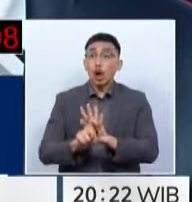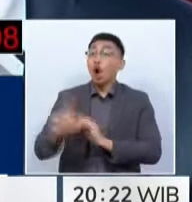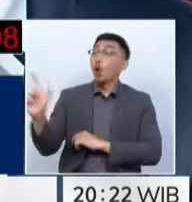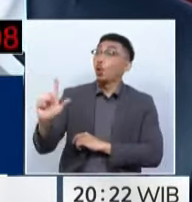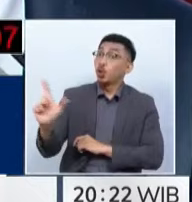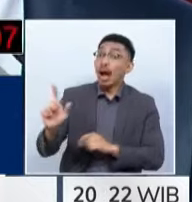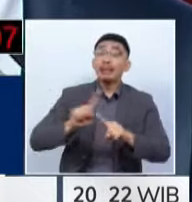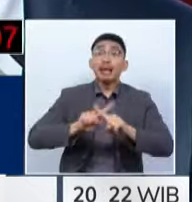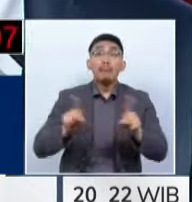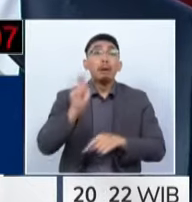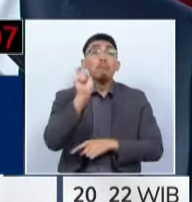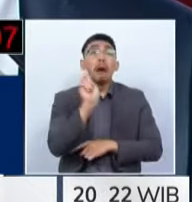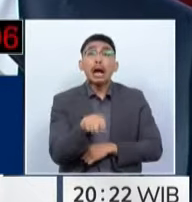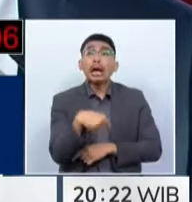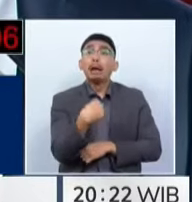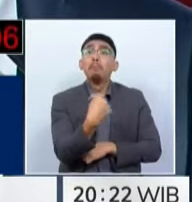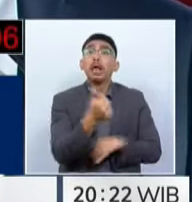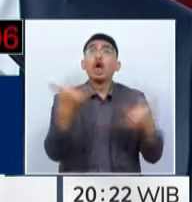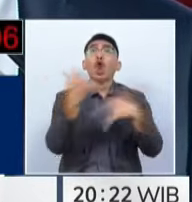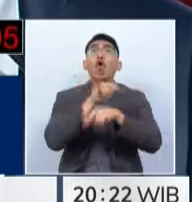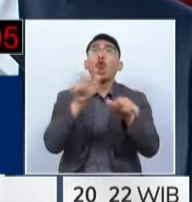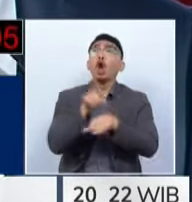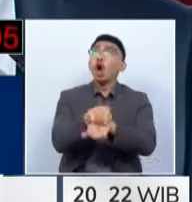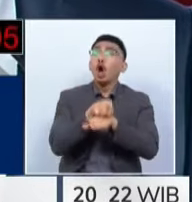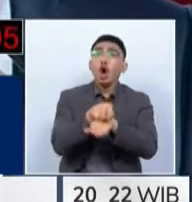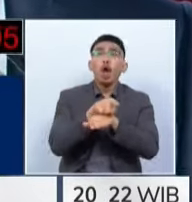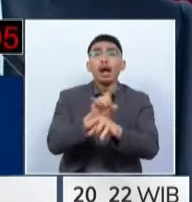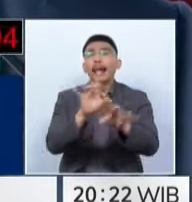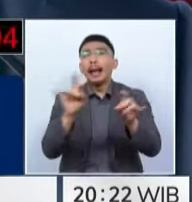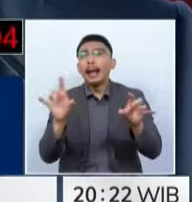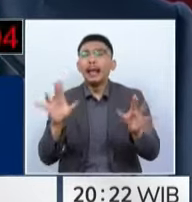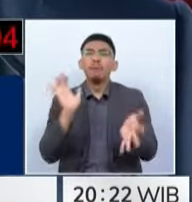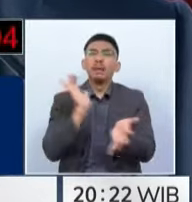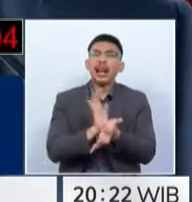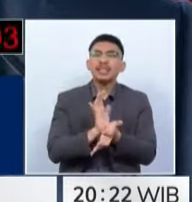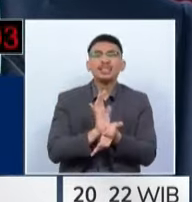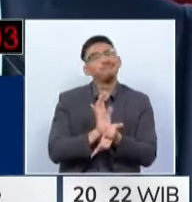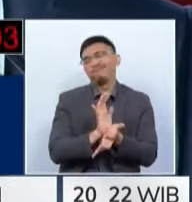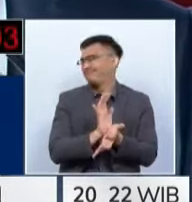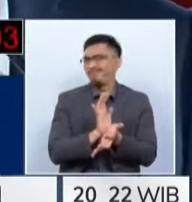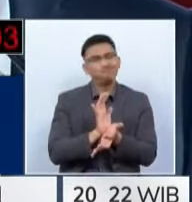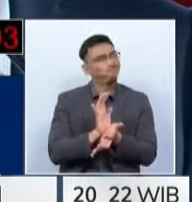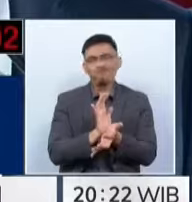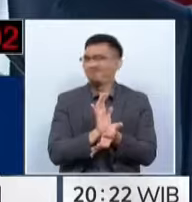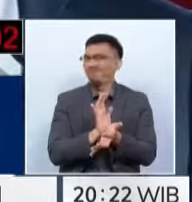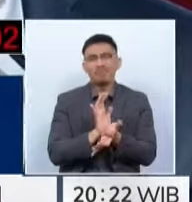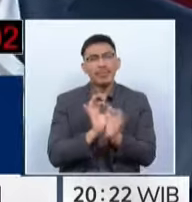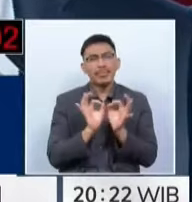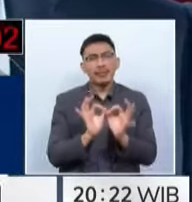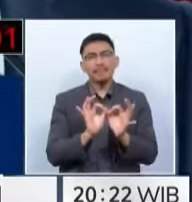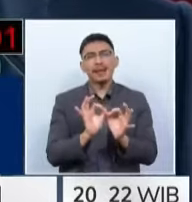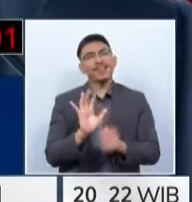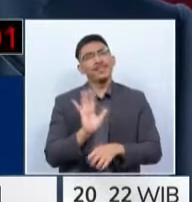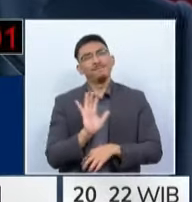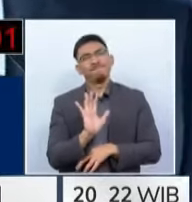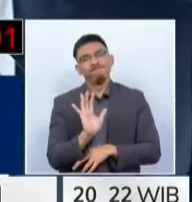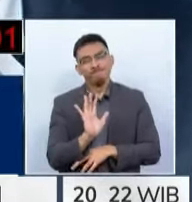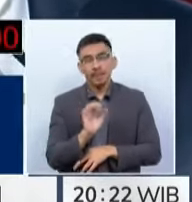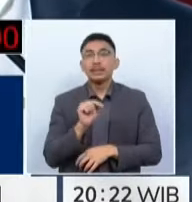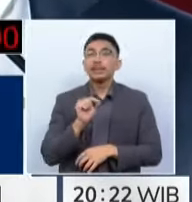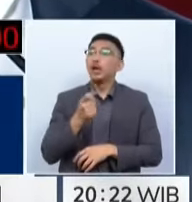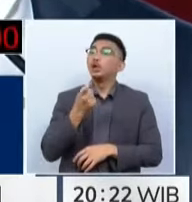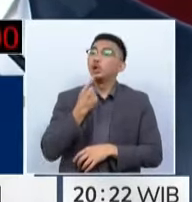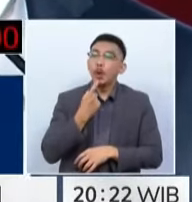sa bekas oleh Kementerian Pertahanan itu bukan sesuatu yang tepat justru kita harus sebalik yang kita